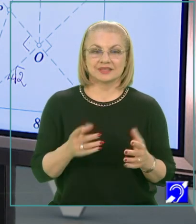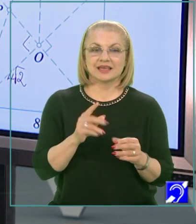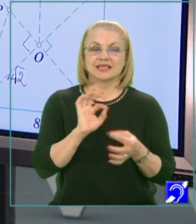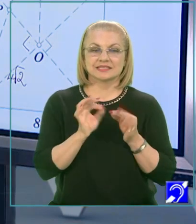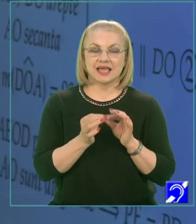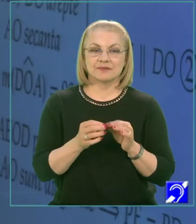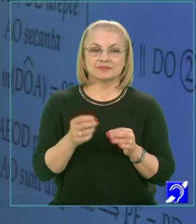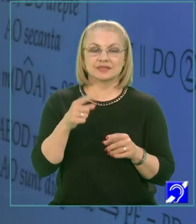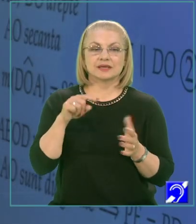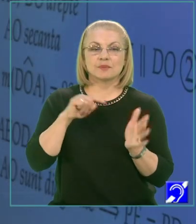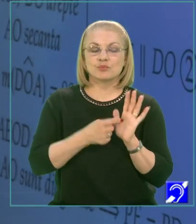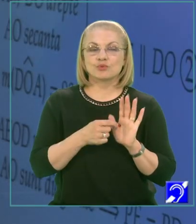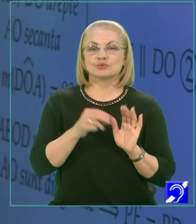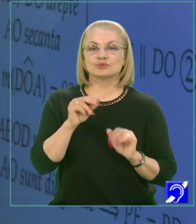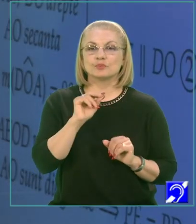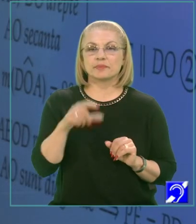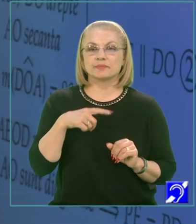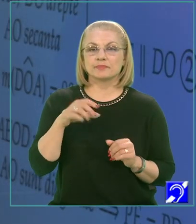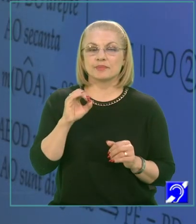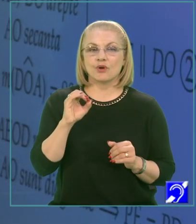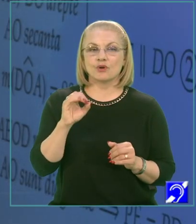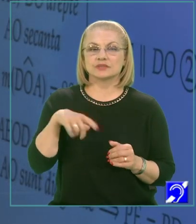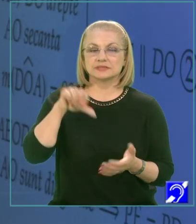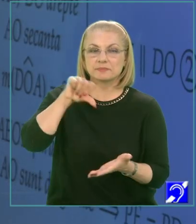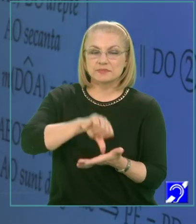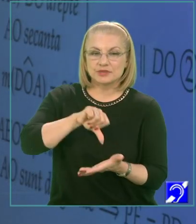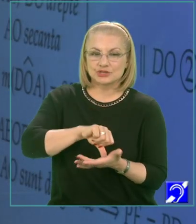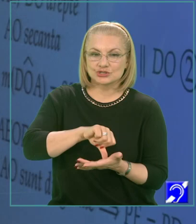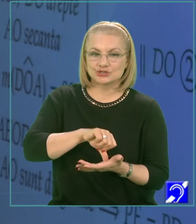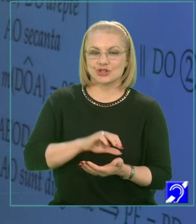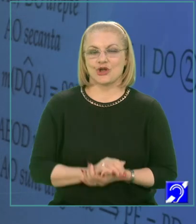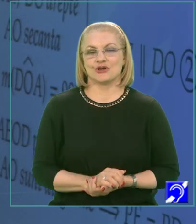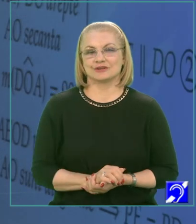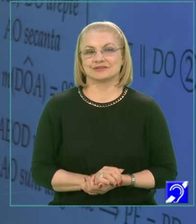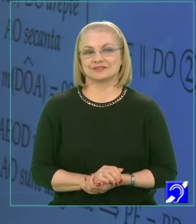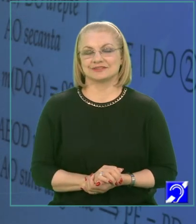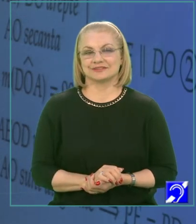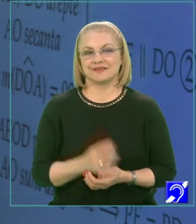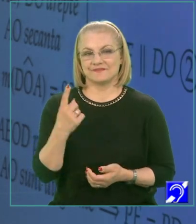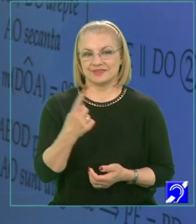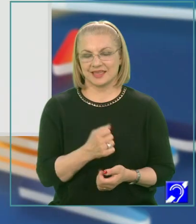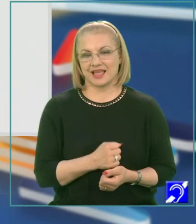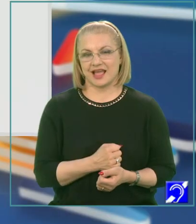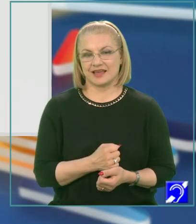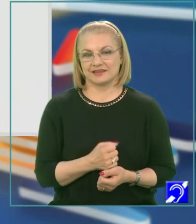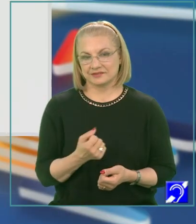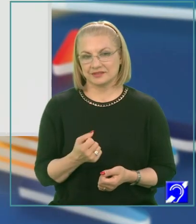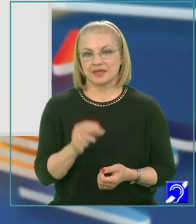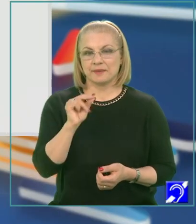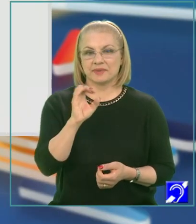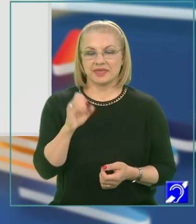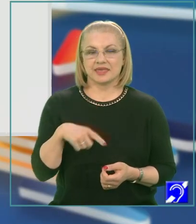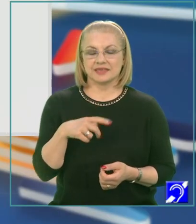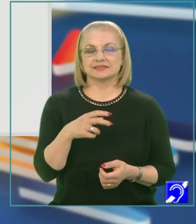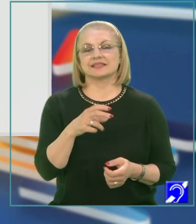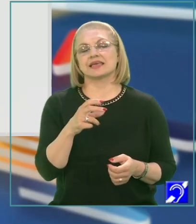este la mijlocul fiecăreia dintre ele. Pe noi ne interesa că P este la mijlocul lui DE, deci că PE egal